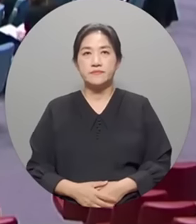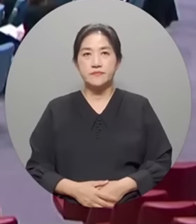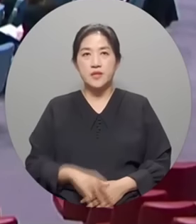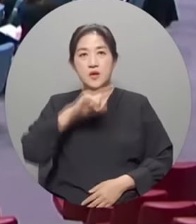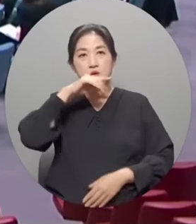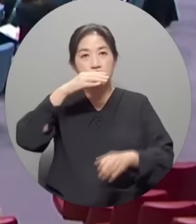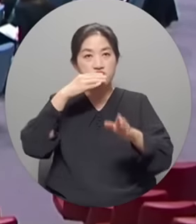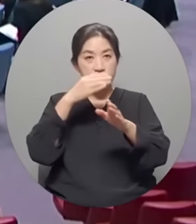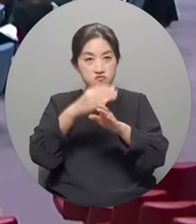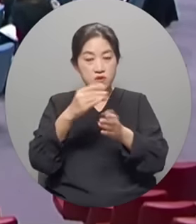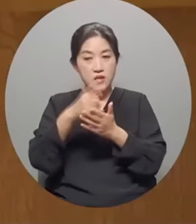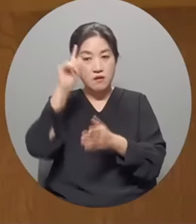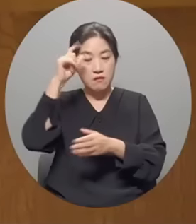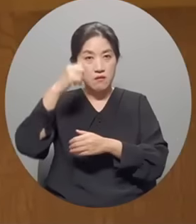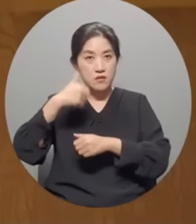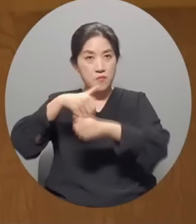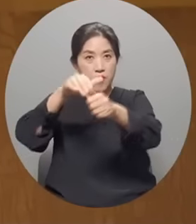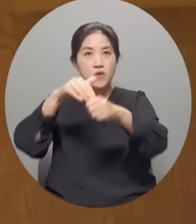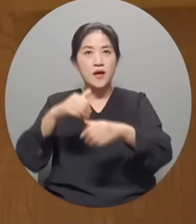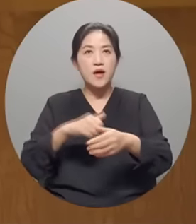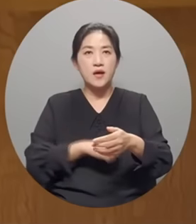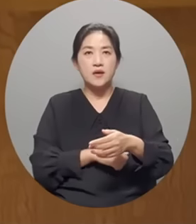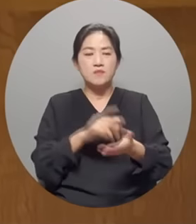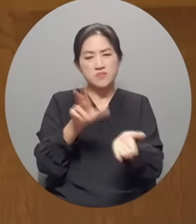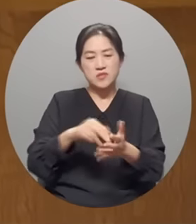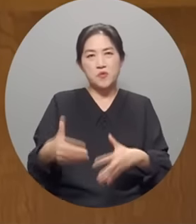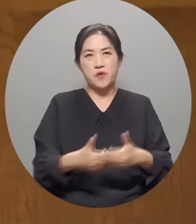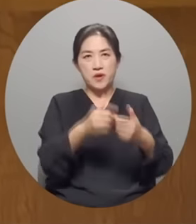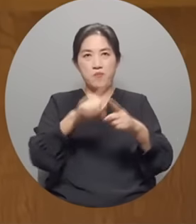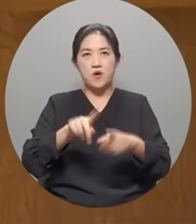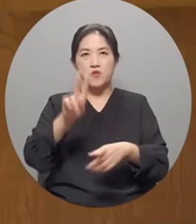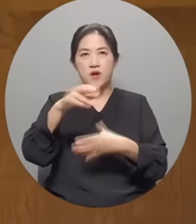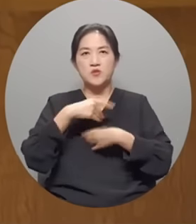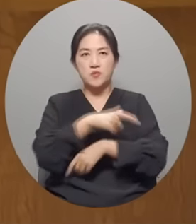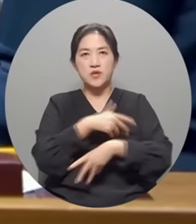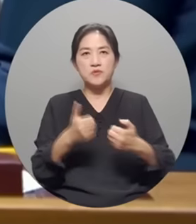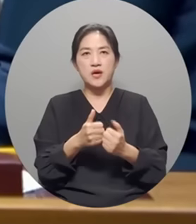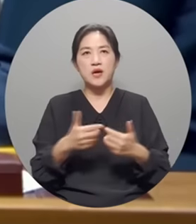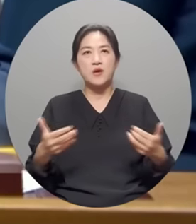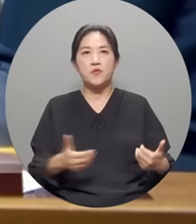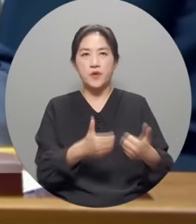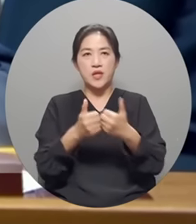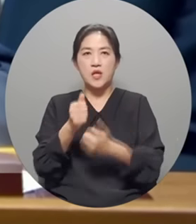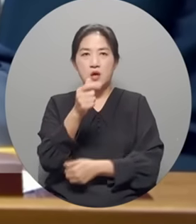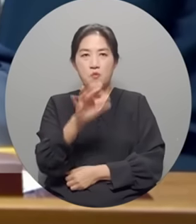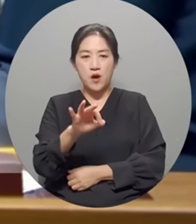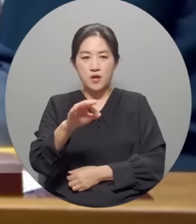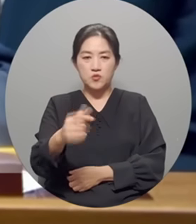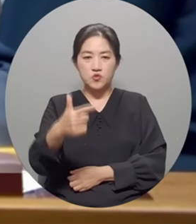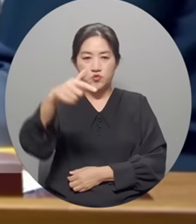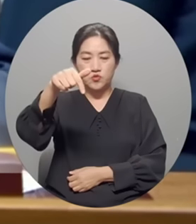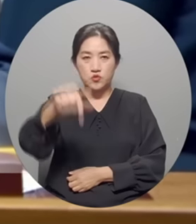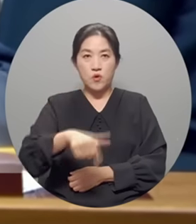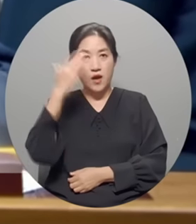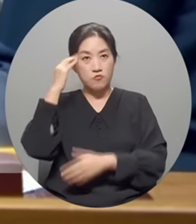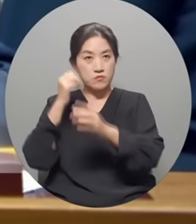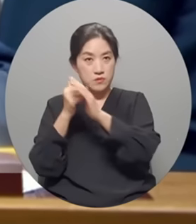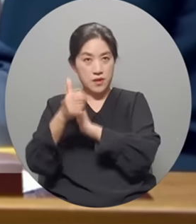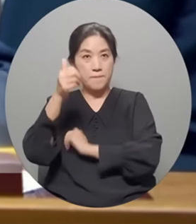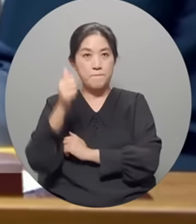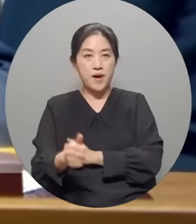북한의 러시아 파병 문제 등을 논의하기 위해 열린 유엔 안전보장이사회 회의. 황준국 주 유엔 한국 대사는